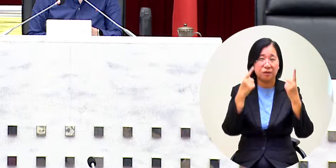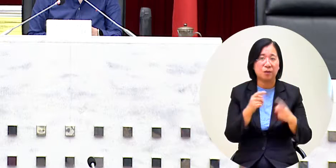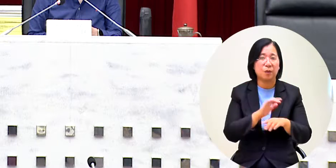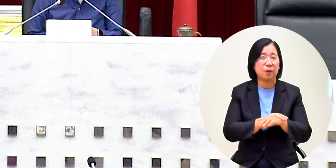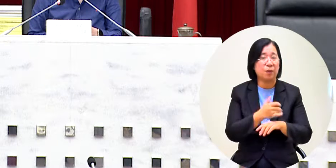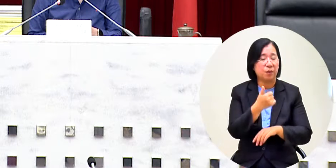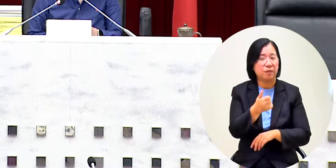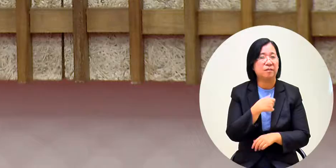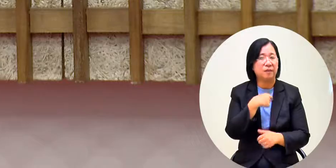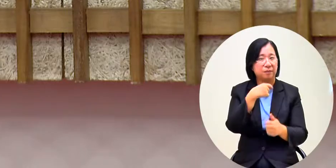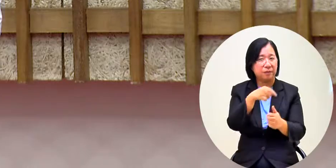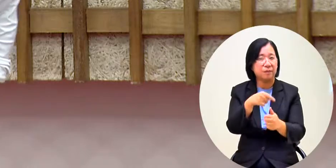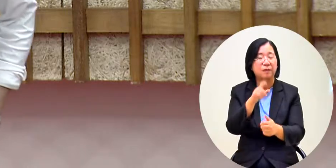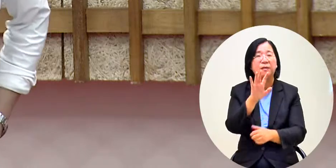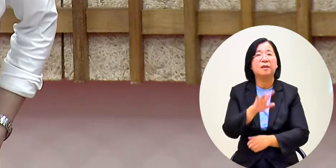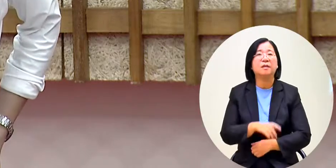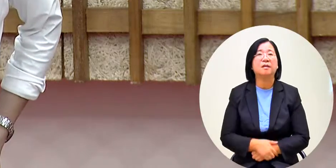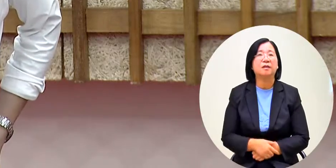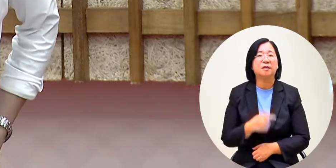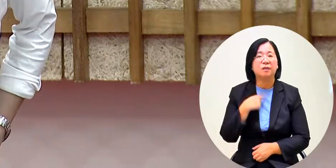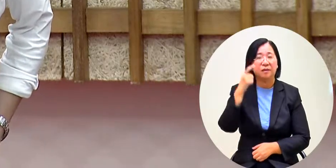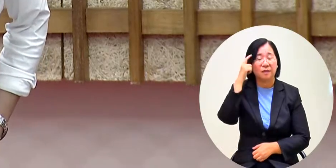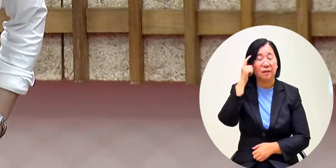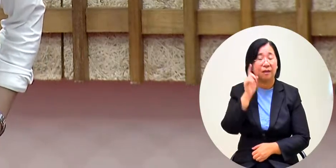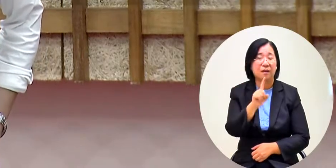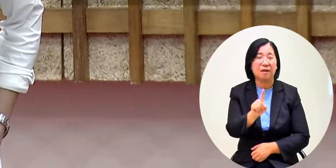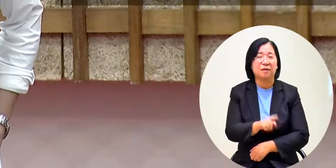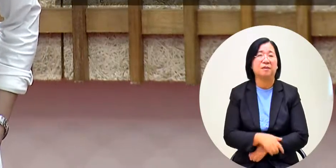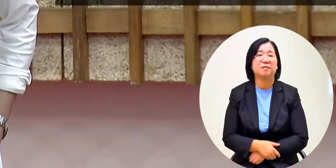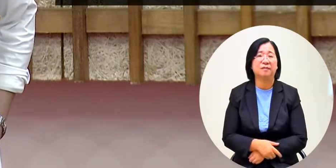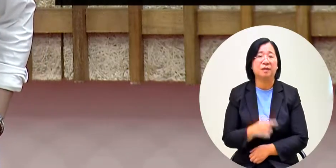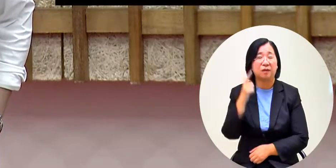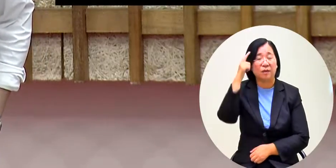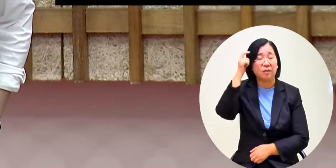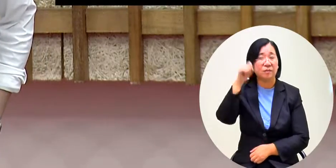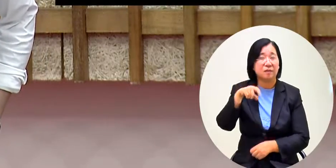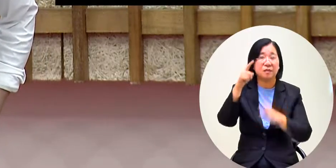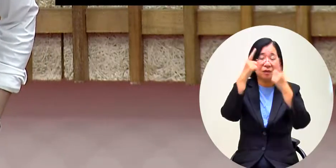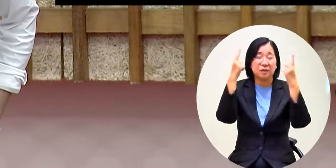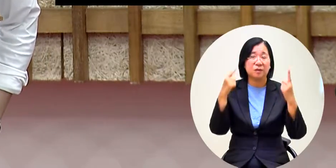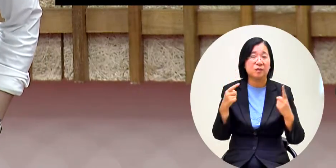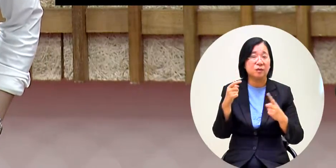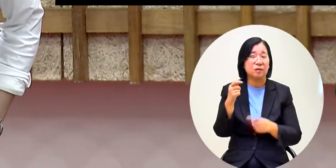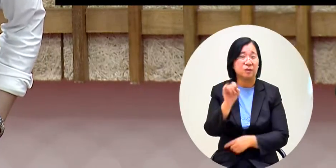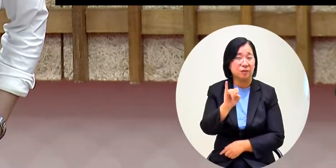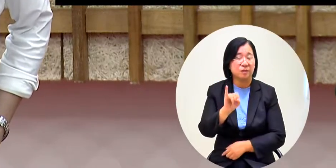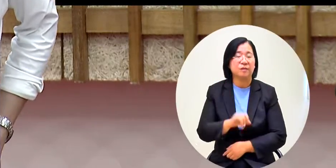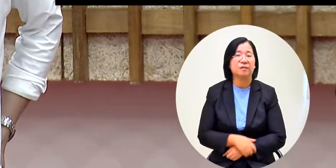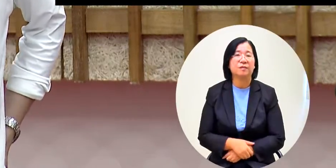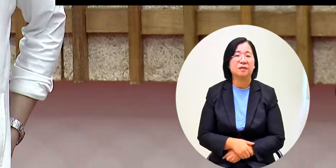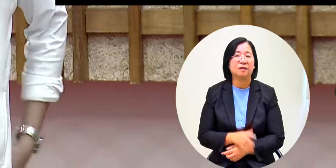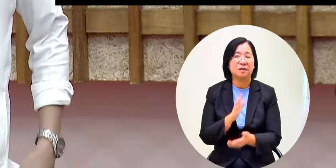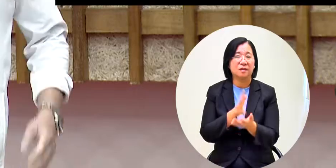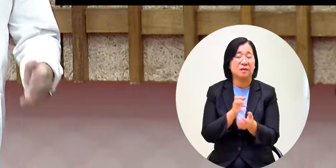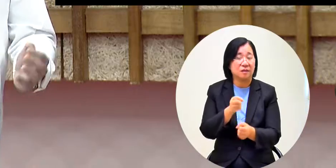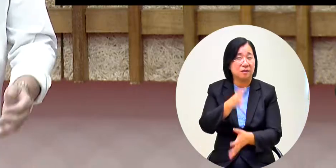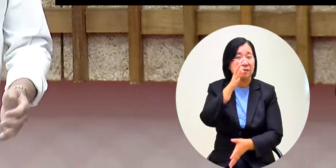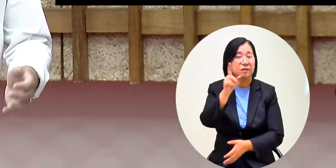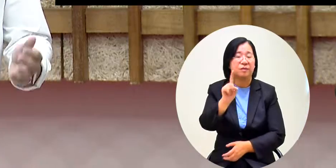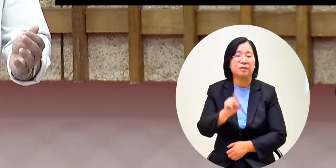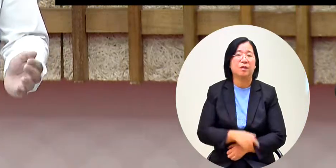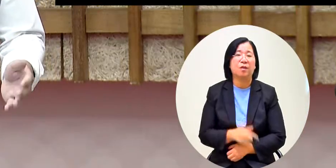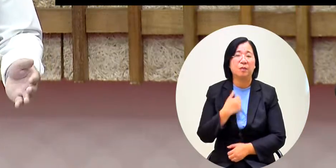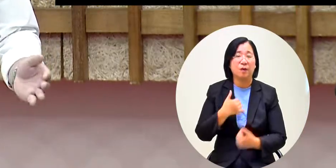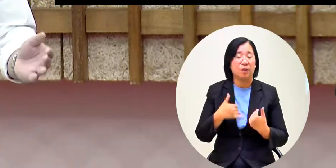多的指教，我想是这样。我刚很认同周局长在讲的一句话，在讲说我们欢